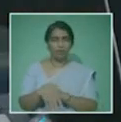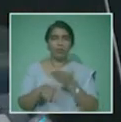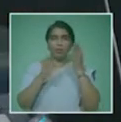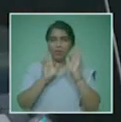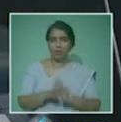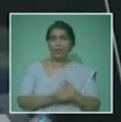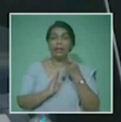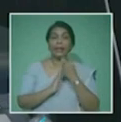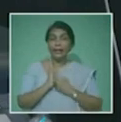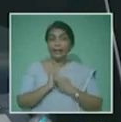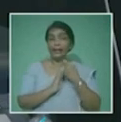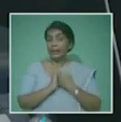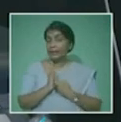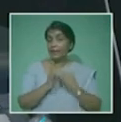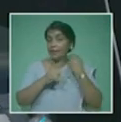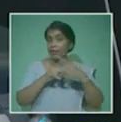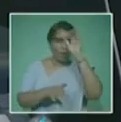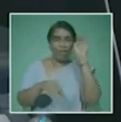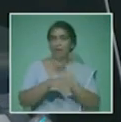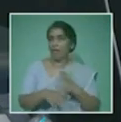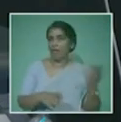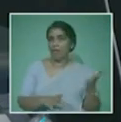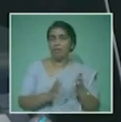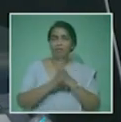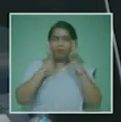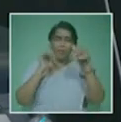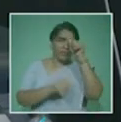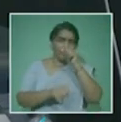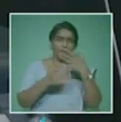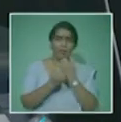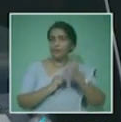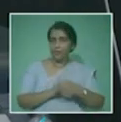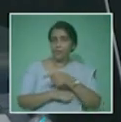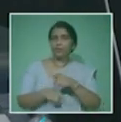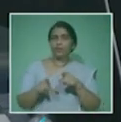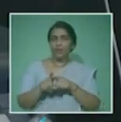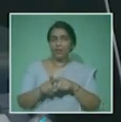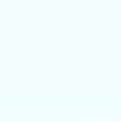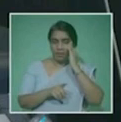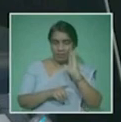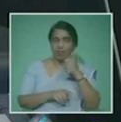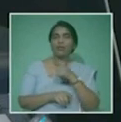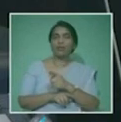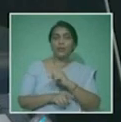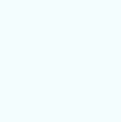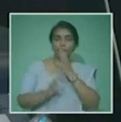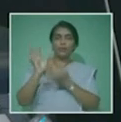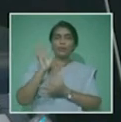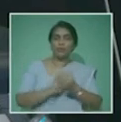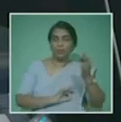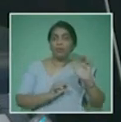දන්නවා නීති වලින් විතරක් හොරු අල්ලන්න බෑ කොච්චර මෙතන හොරු බේරිලා ඉන්නවද ස්වාධීන නඩු